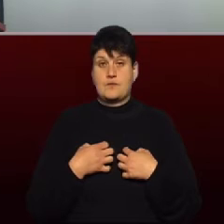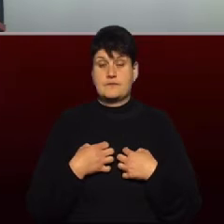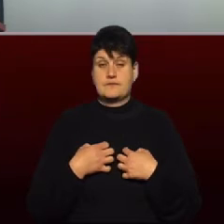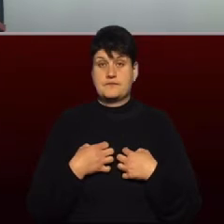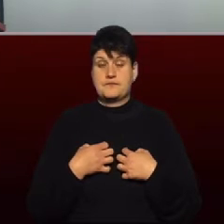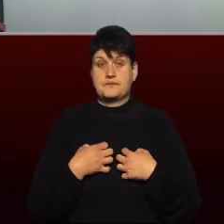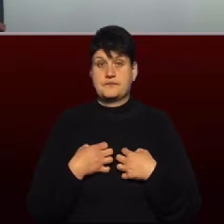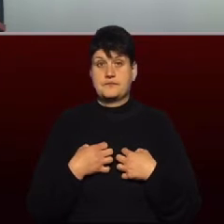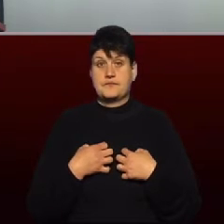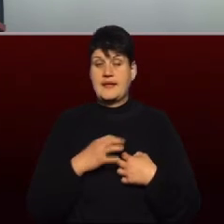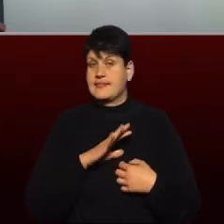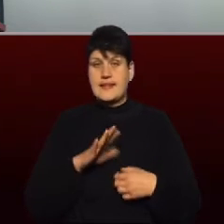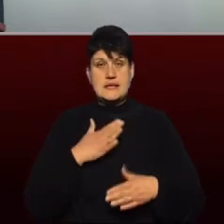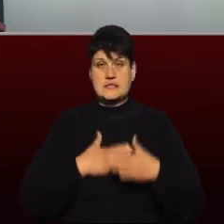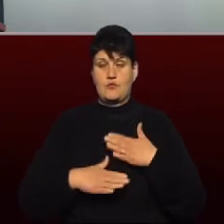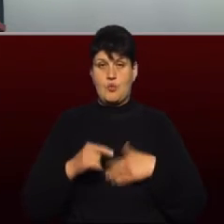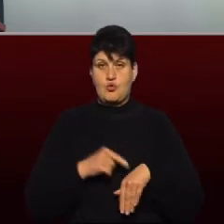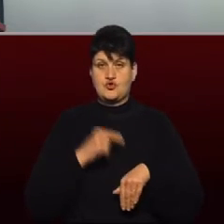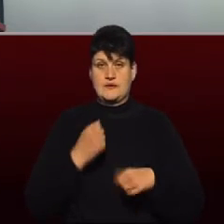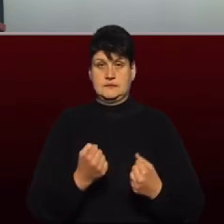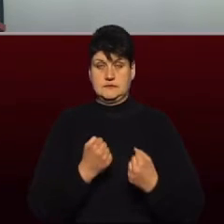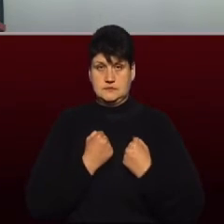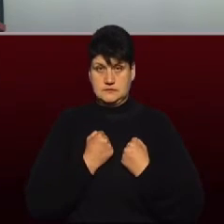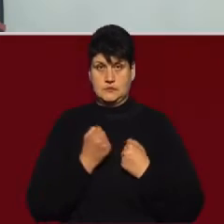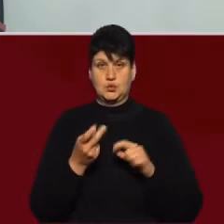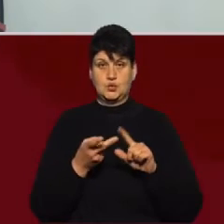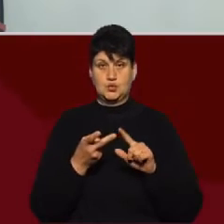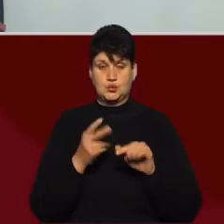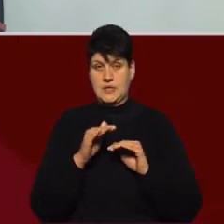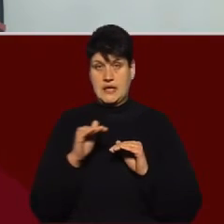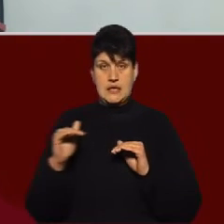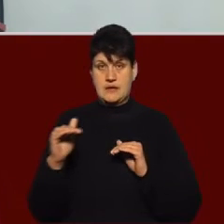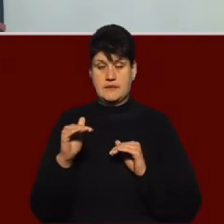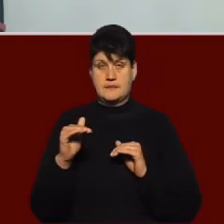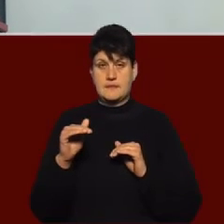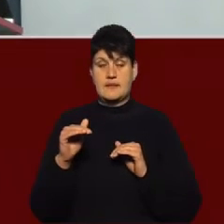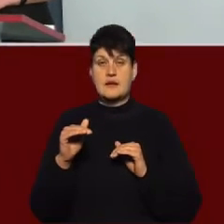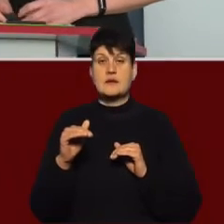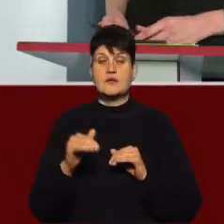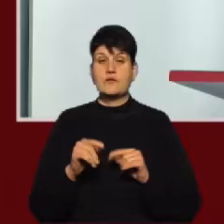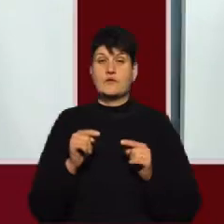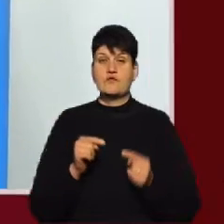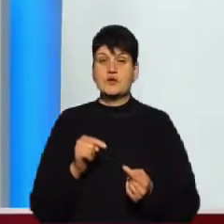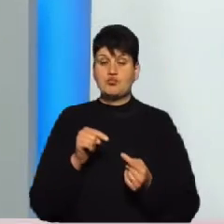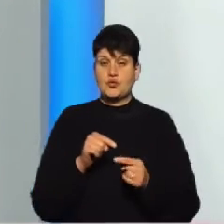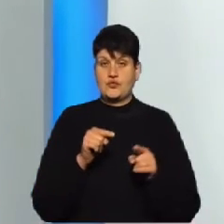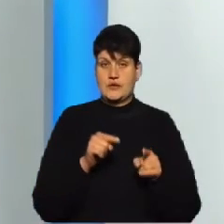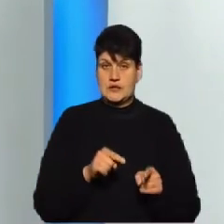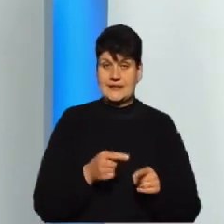незадоволенням почуття безпеки. Другий рівень за ієрархією Маслоу, відповідно, це спричинюється.